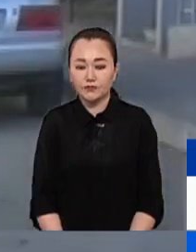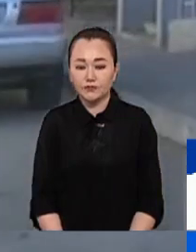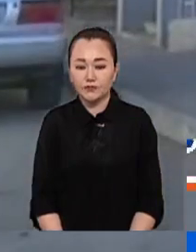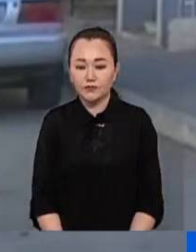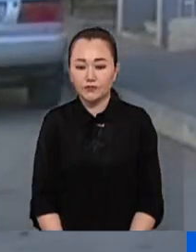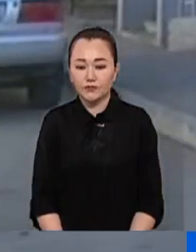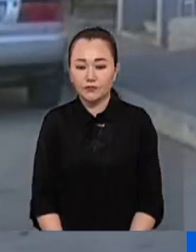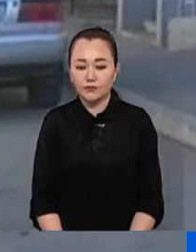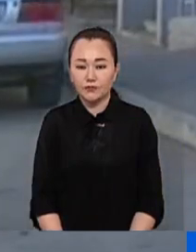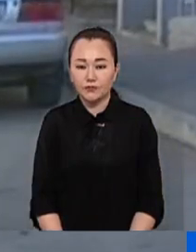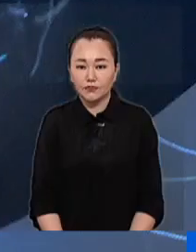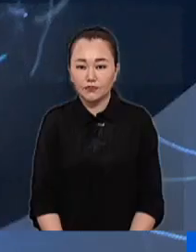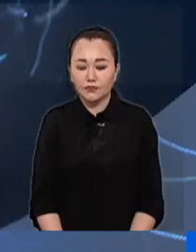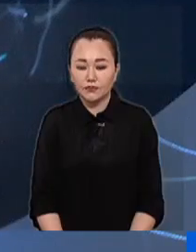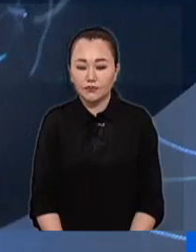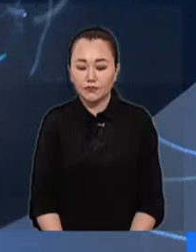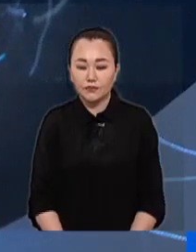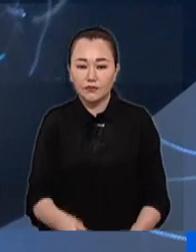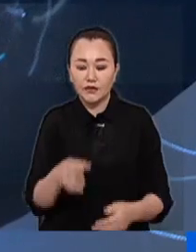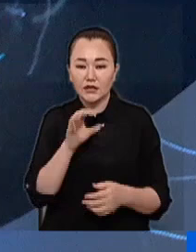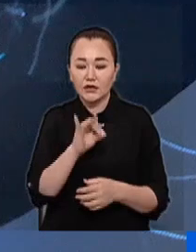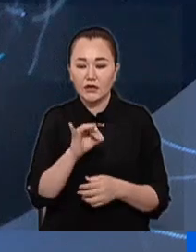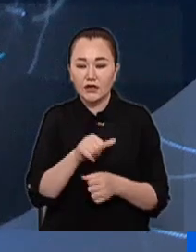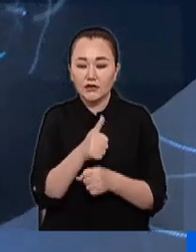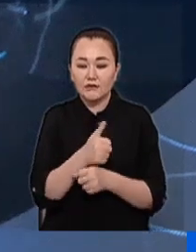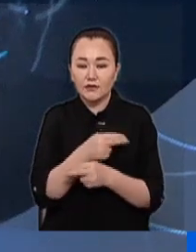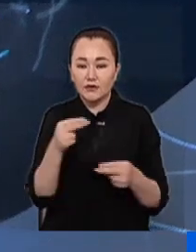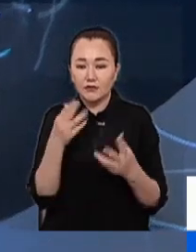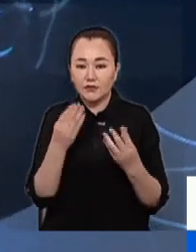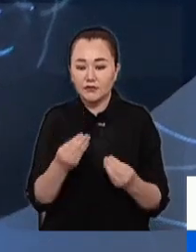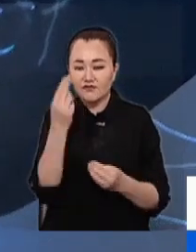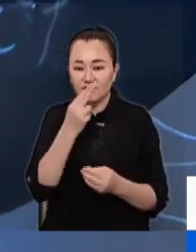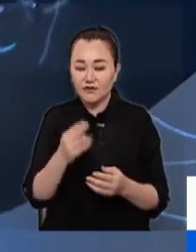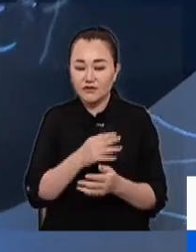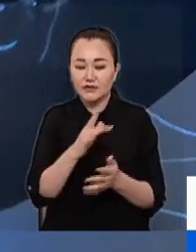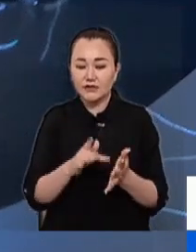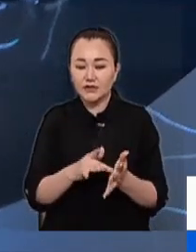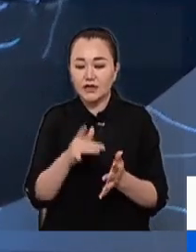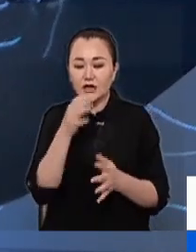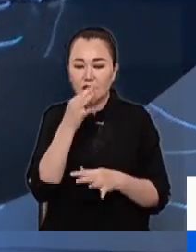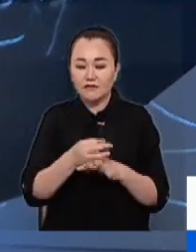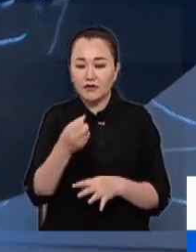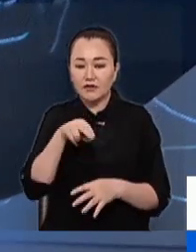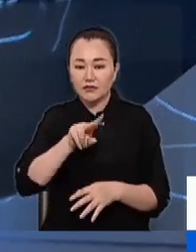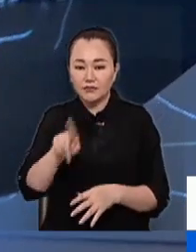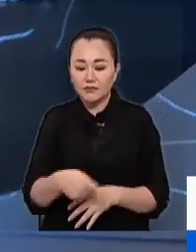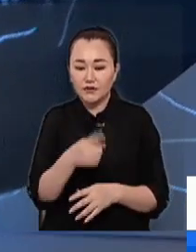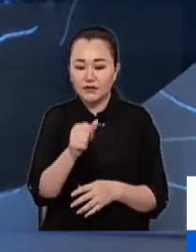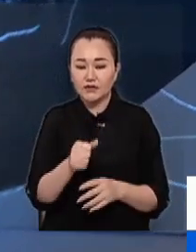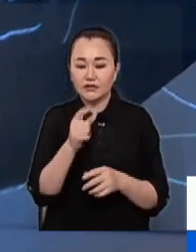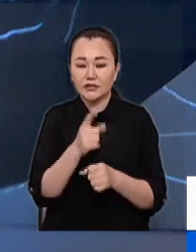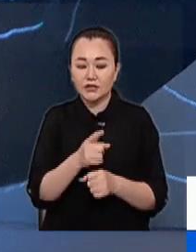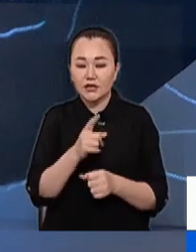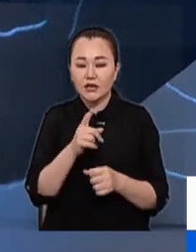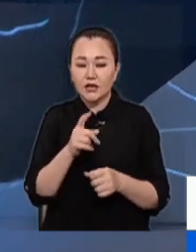Информбюро, Павлодар. И к основной теме дня. В Астане к административной ответственности из-за